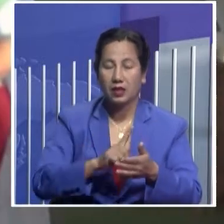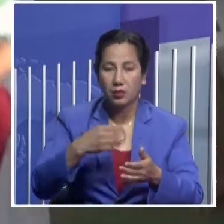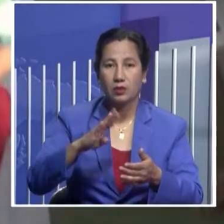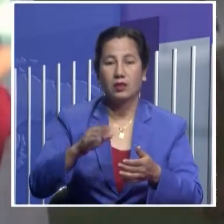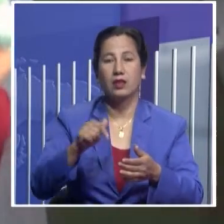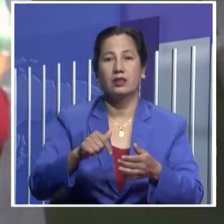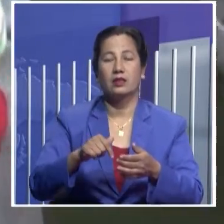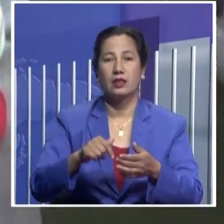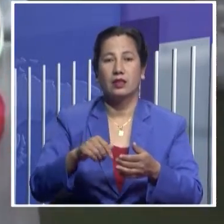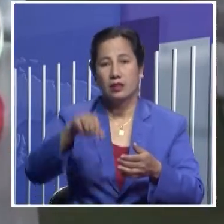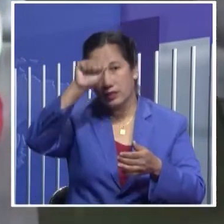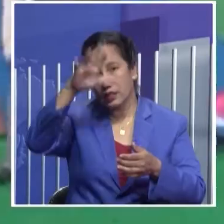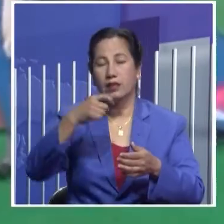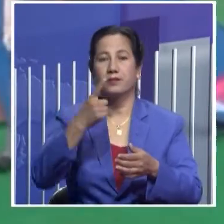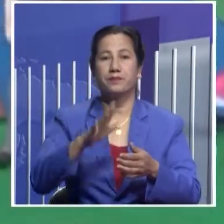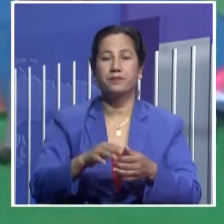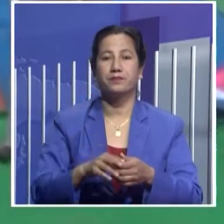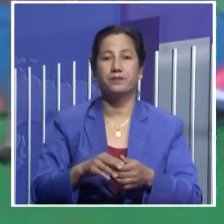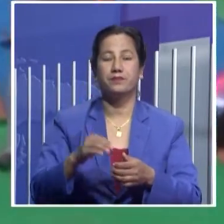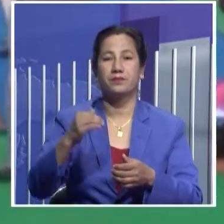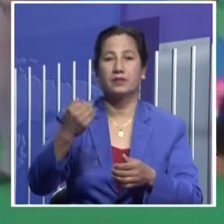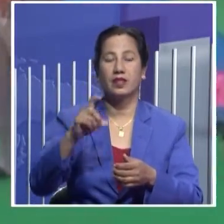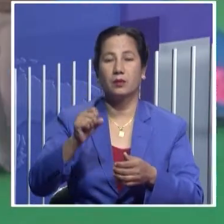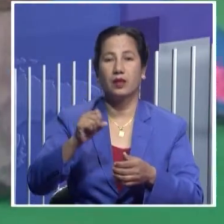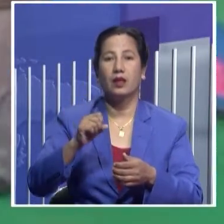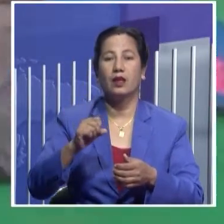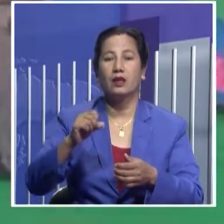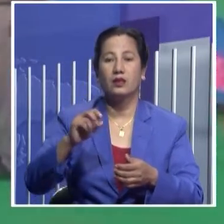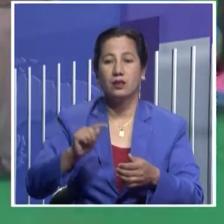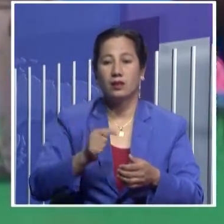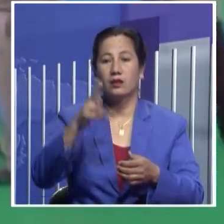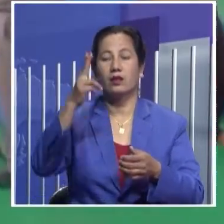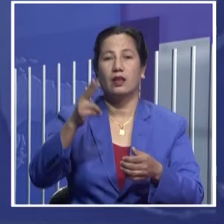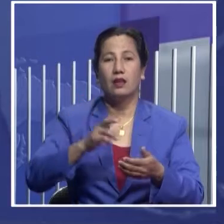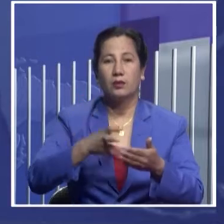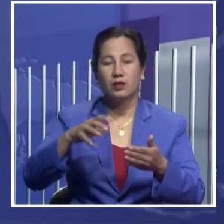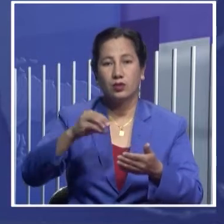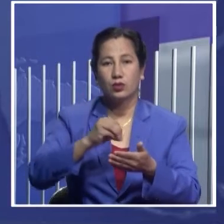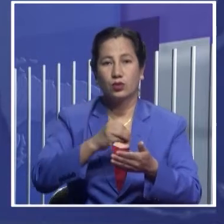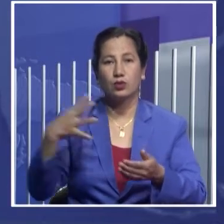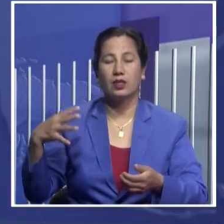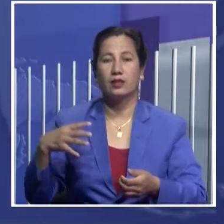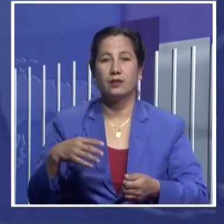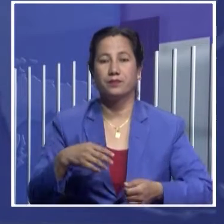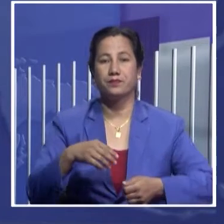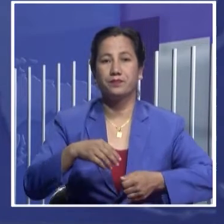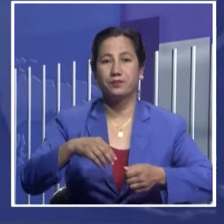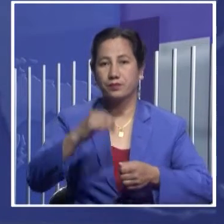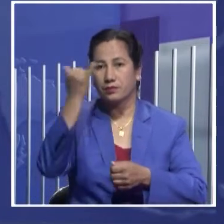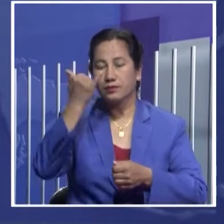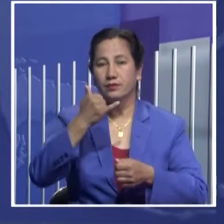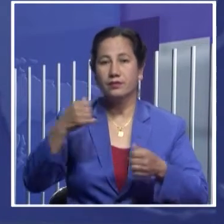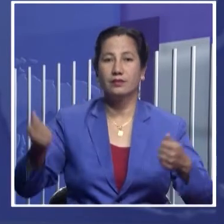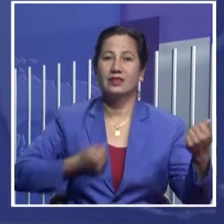गरेको यसका जानकारहरू बताउँछन्। तारा बोयट, नेपाल टेलिभिजन, कर्णाली प्रदेश, सुर्खेत। लैङ्गिक हिंसा अन्त्य